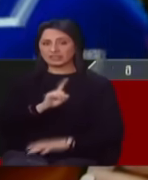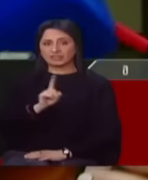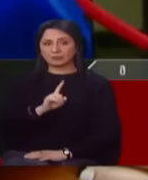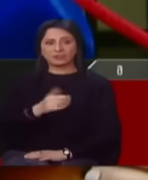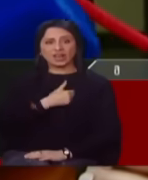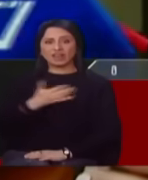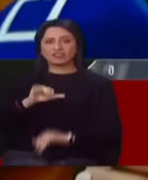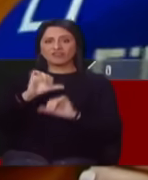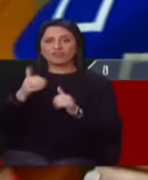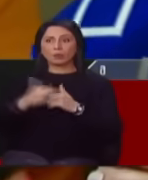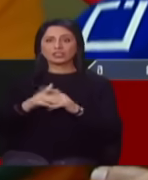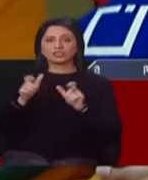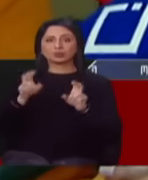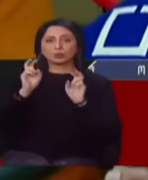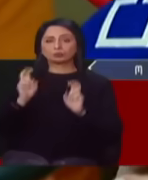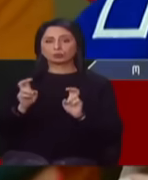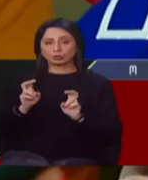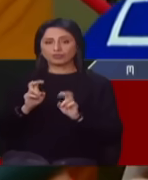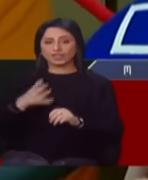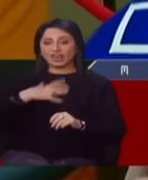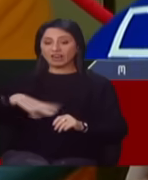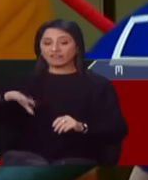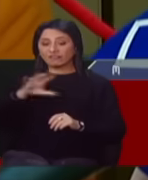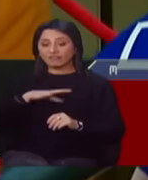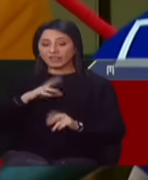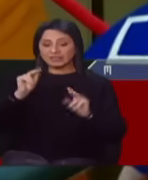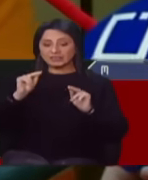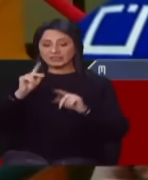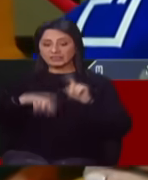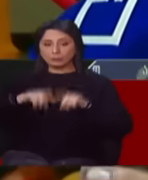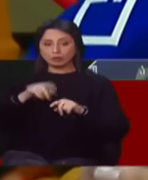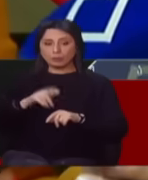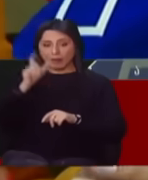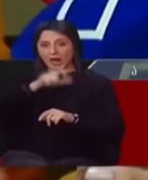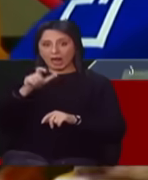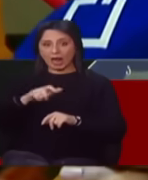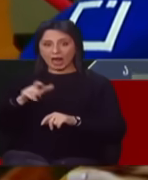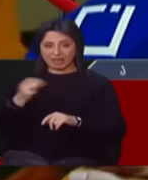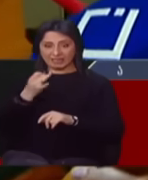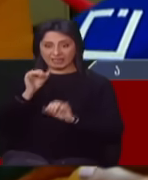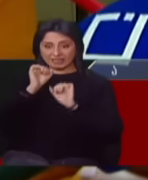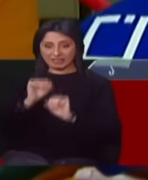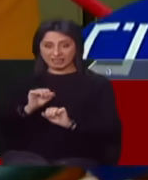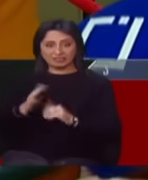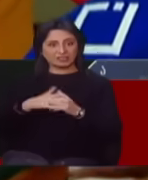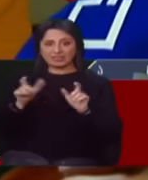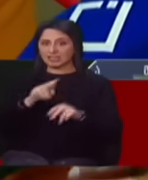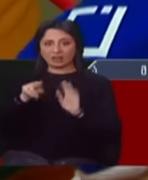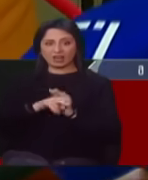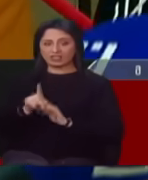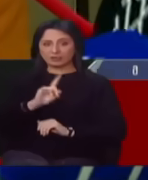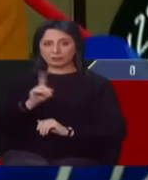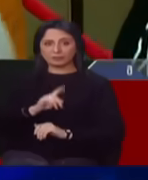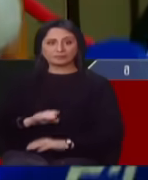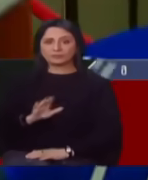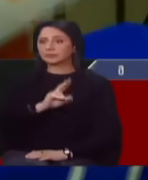რაც არ უნდა, მას ფორმალური სანქცია უწოდონ. ქვეყნის სამშობლოს და ხალხის ინტერესებისთვის მოქმედება სანქცირებას არ ექვემდებარება.